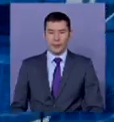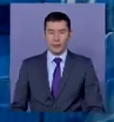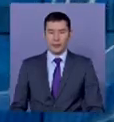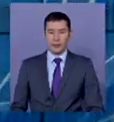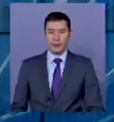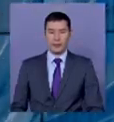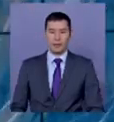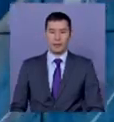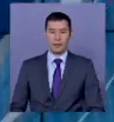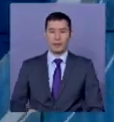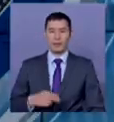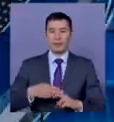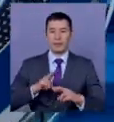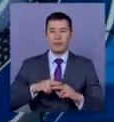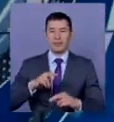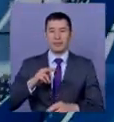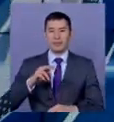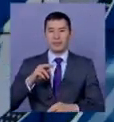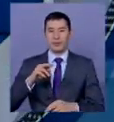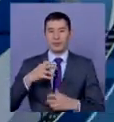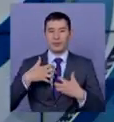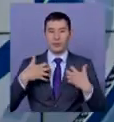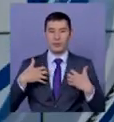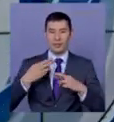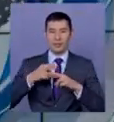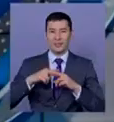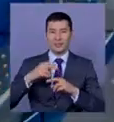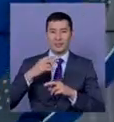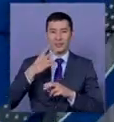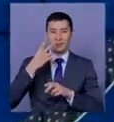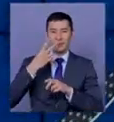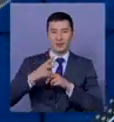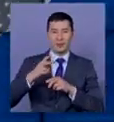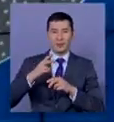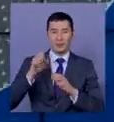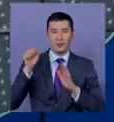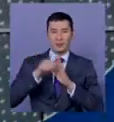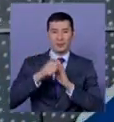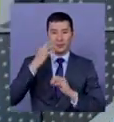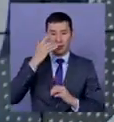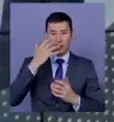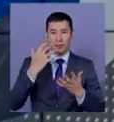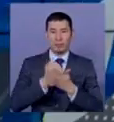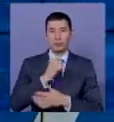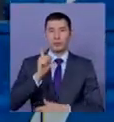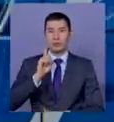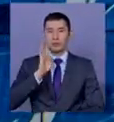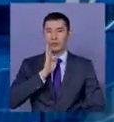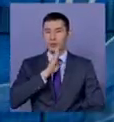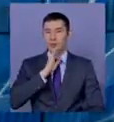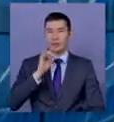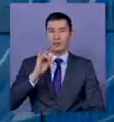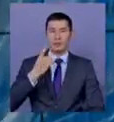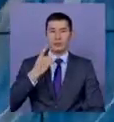Жәндіктерді улаймыз деп ана мен бала уланған палач препаратының Қазақстанда рұқсат етілмегендігі анықталды. Бұл туралы бүгін